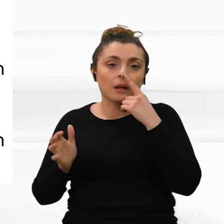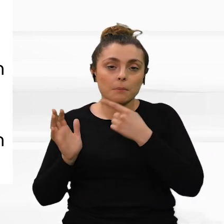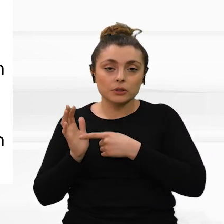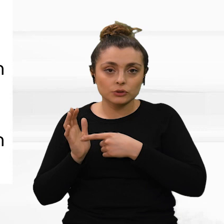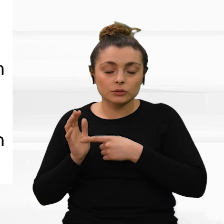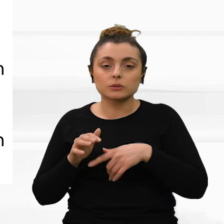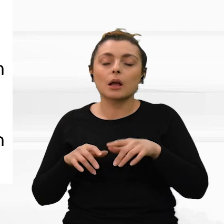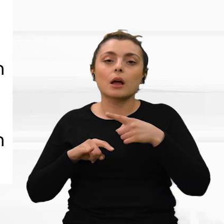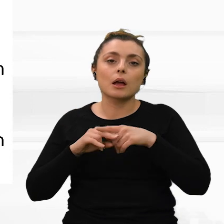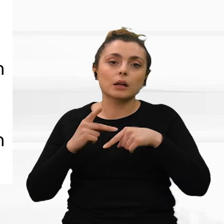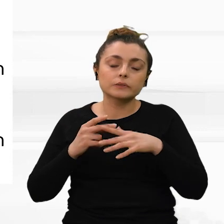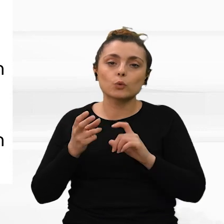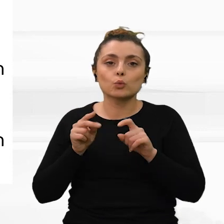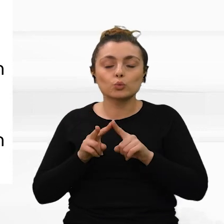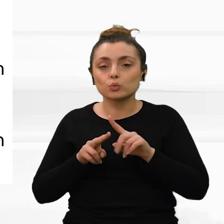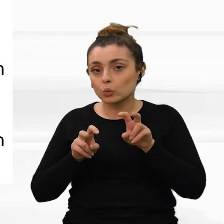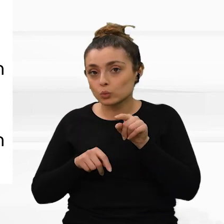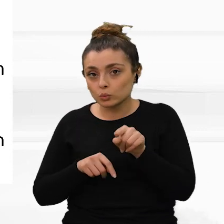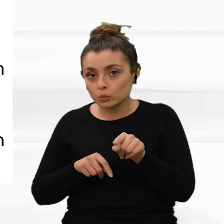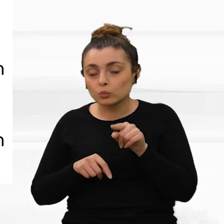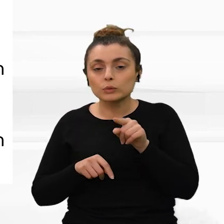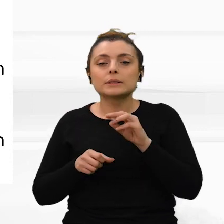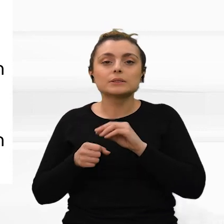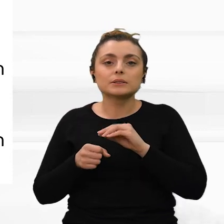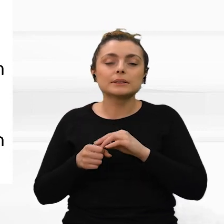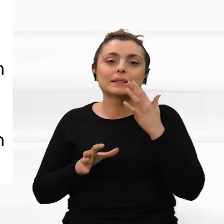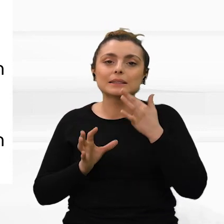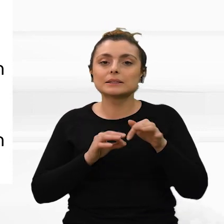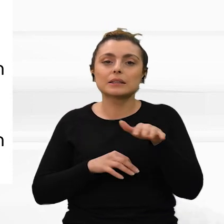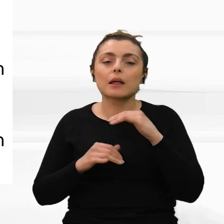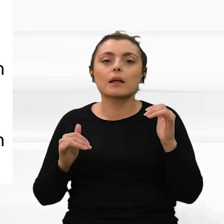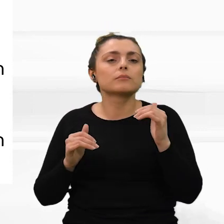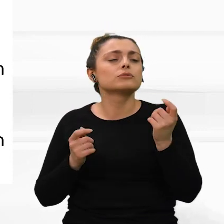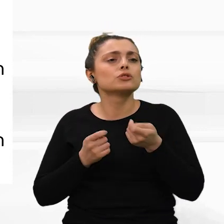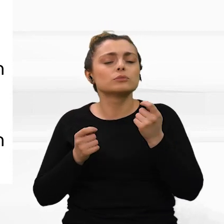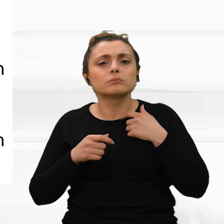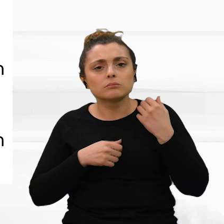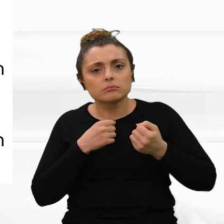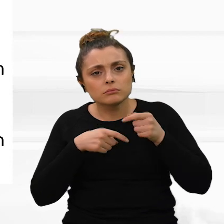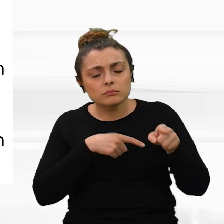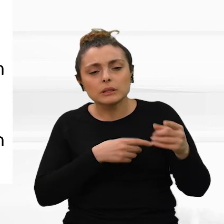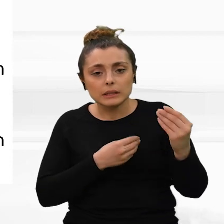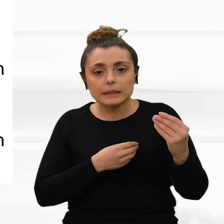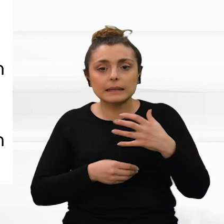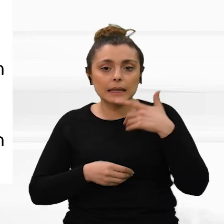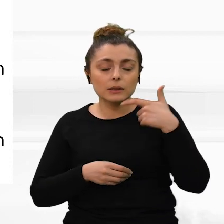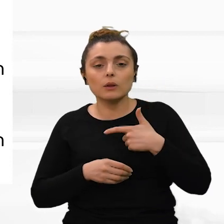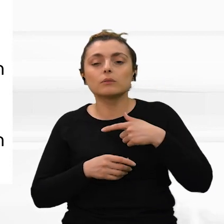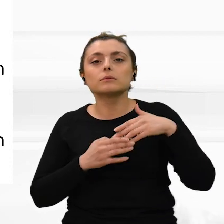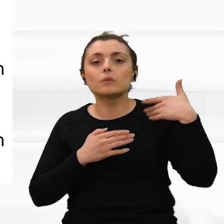başka bir amaç mesela hazrat ünlü söz konusudur bu durumda insanların eylemlerinde peşinden koştukları iyi